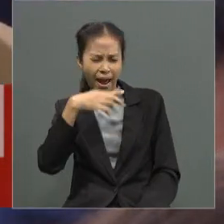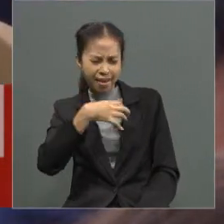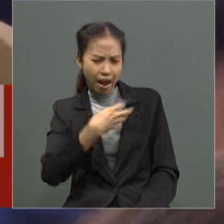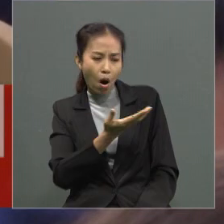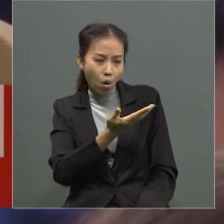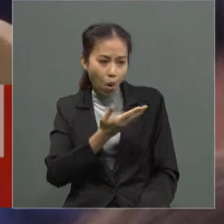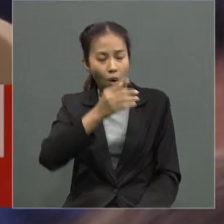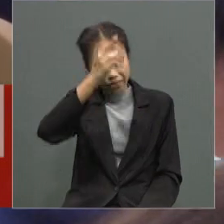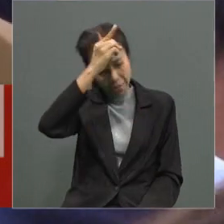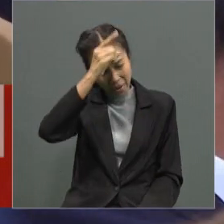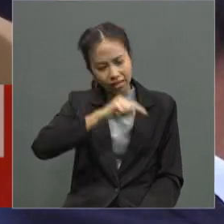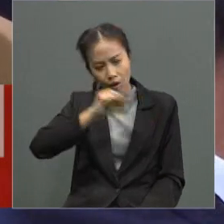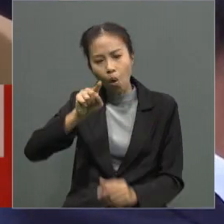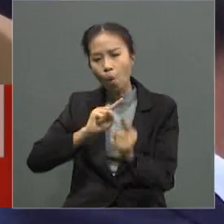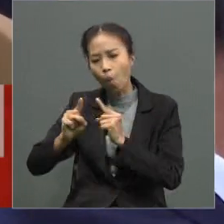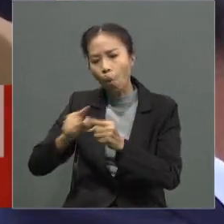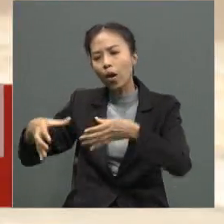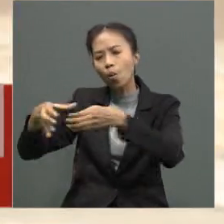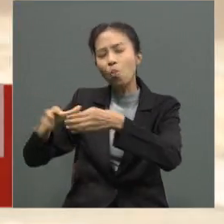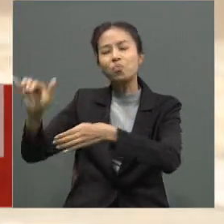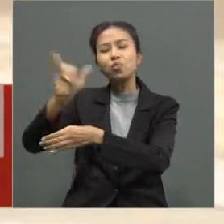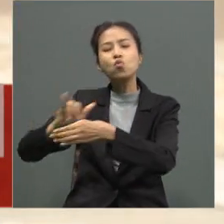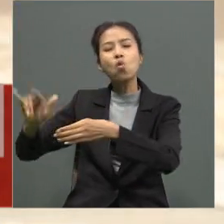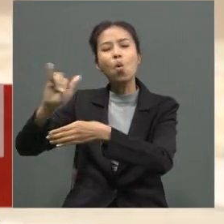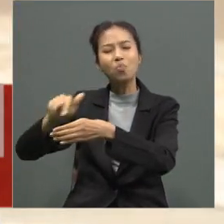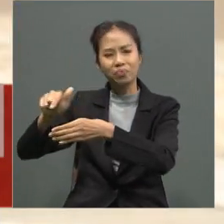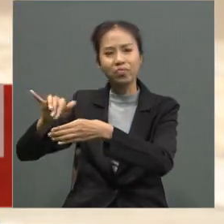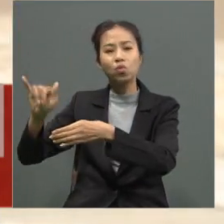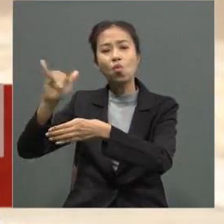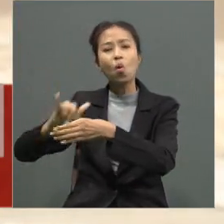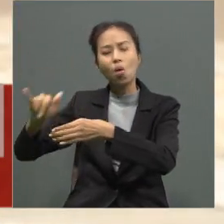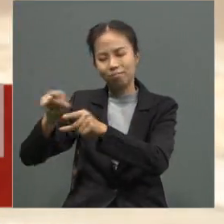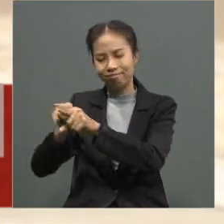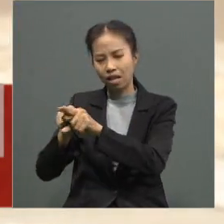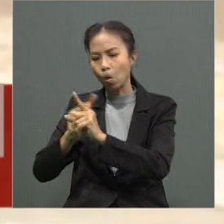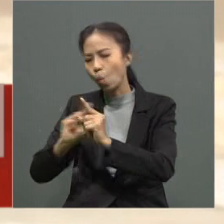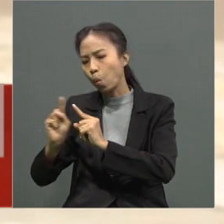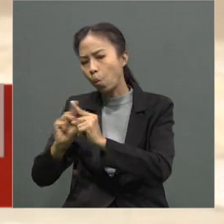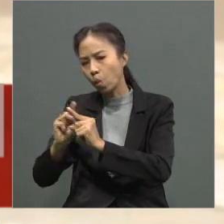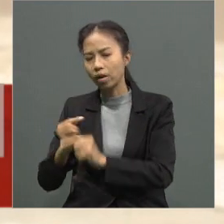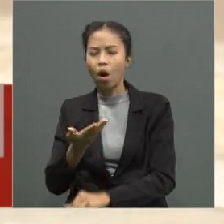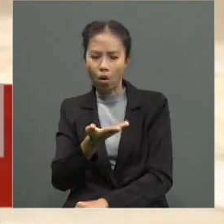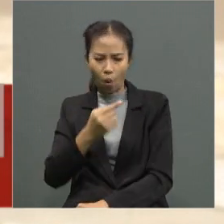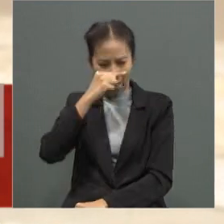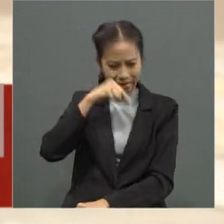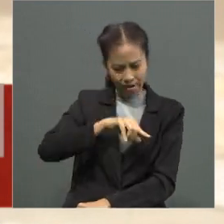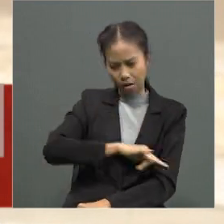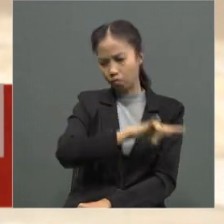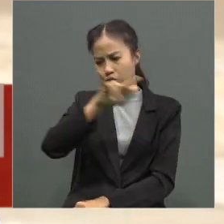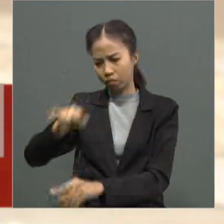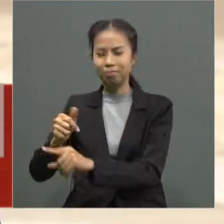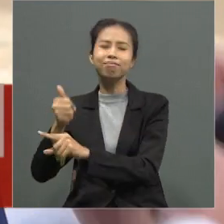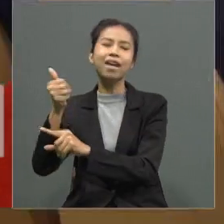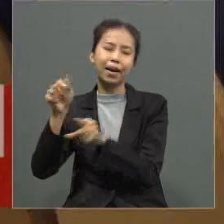ยกเว้นตรวจลงตราสำหรับการเดินทางเข้าเขตเชงเก้นให้แก่ผู้ที่ถือหนังสือเดินทางธรรมดาของไทยด้วยค่ะเอาไปฟังเสียงประเด็นนี้จากท่าน